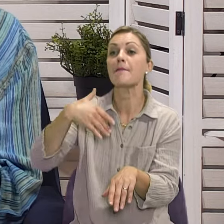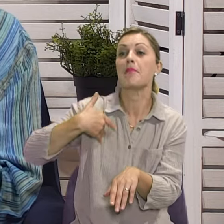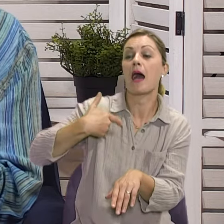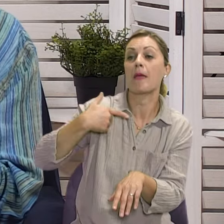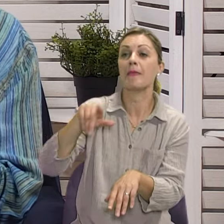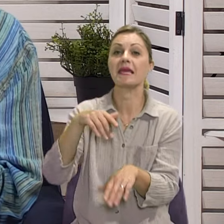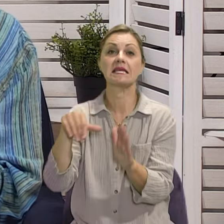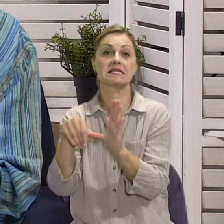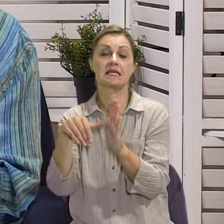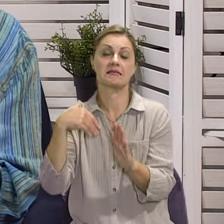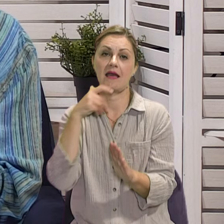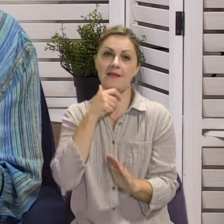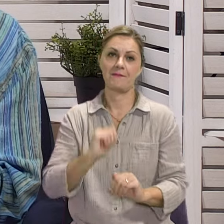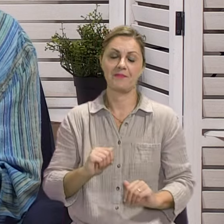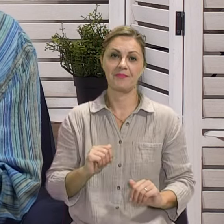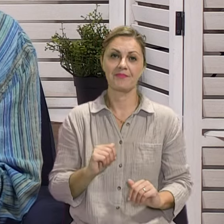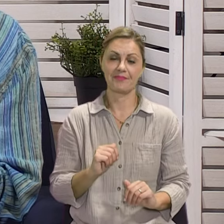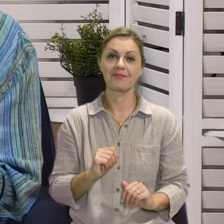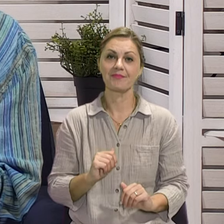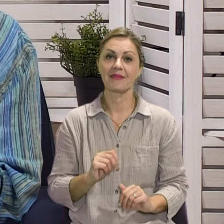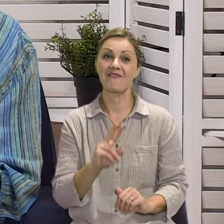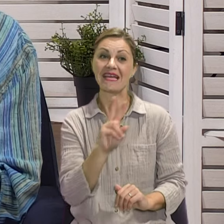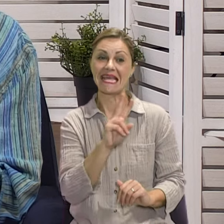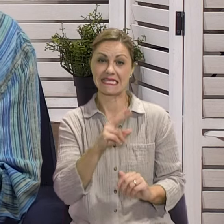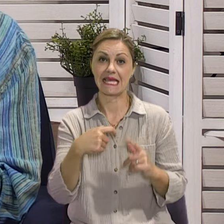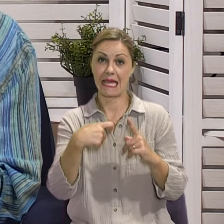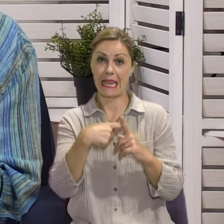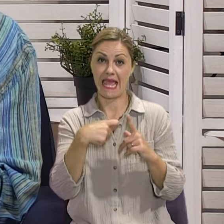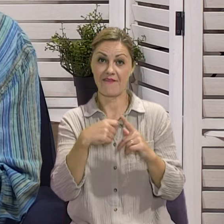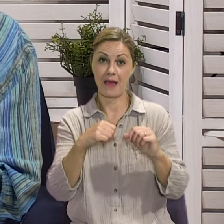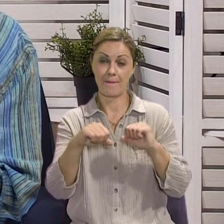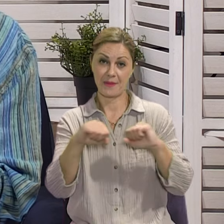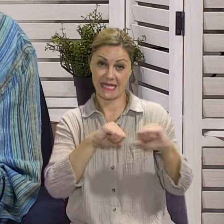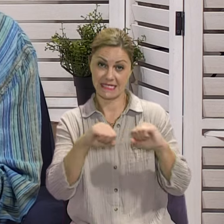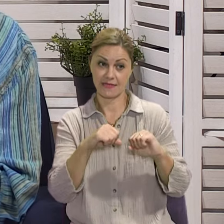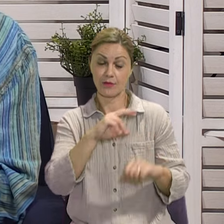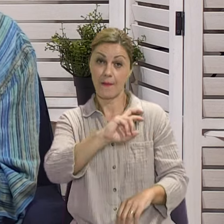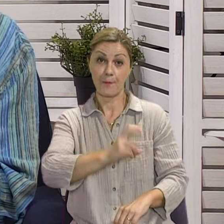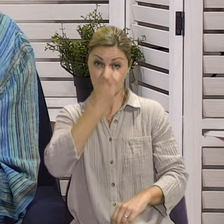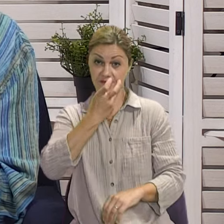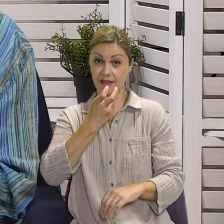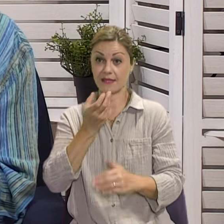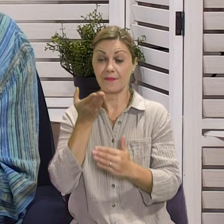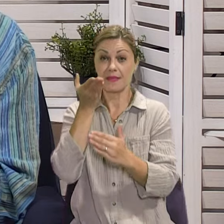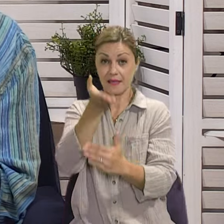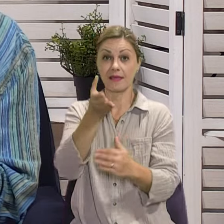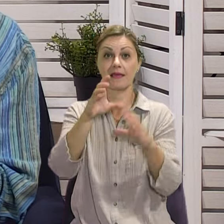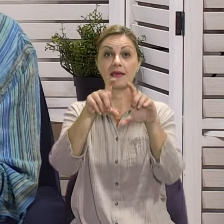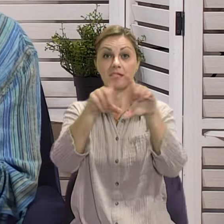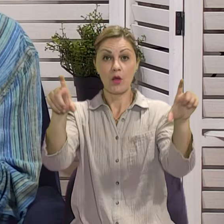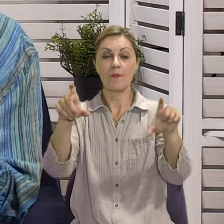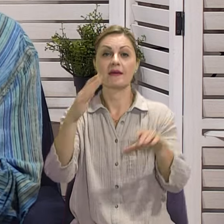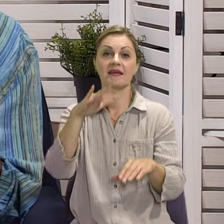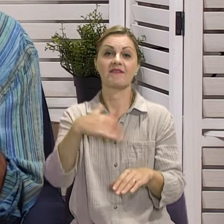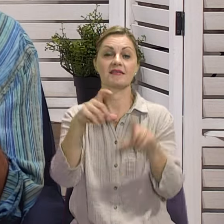I Vanessa Kleva nas je zvala prošle godine, bili smo li napravili nešto na ovakav način